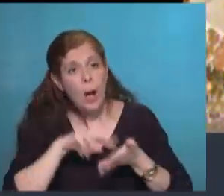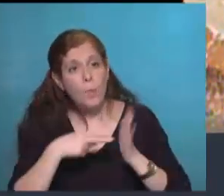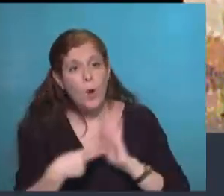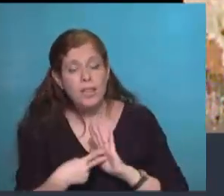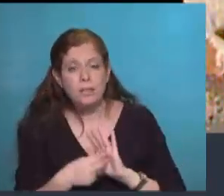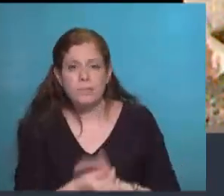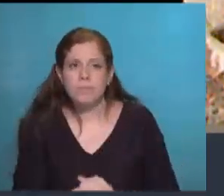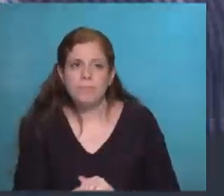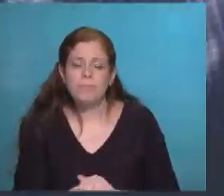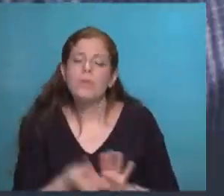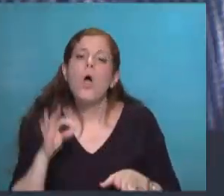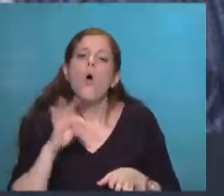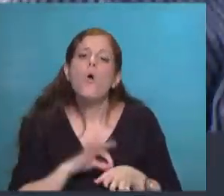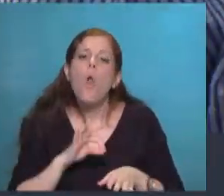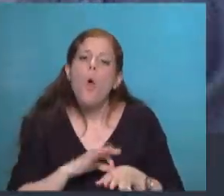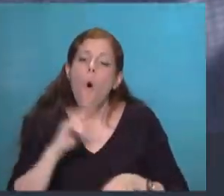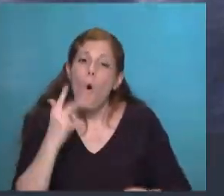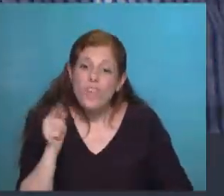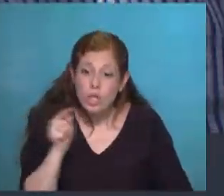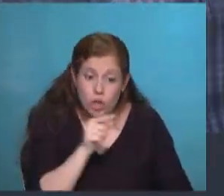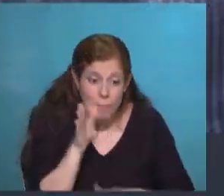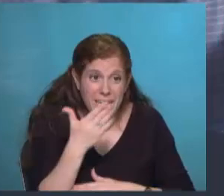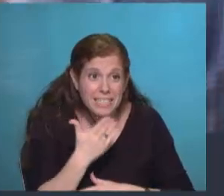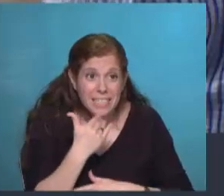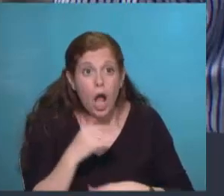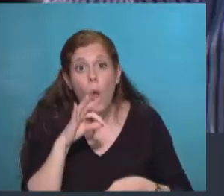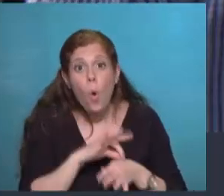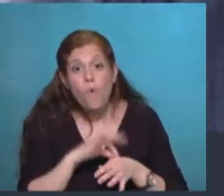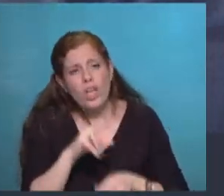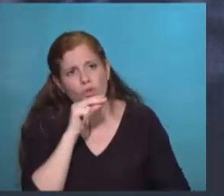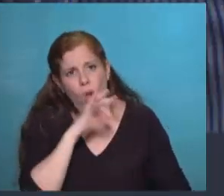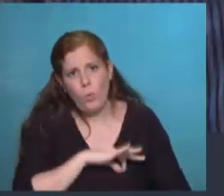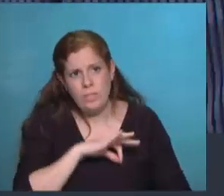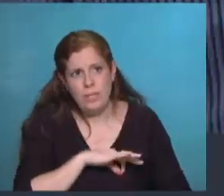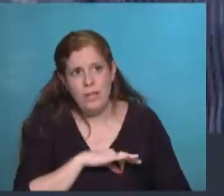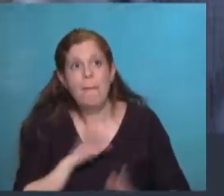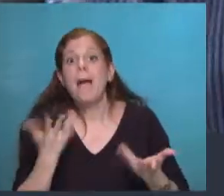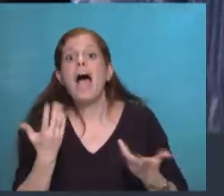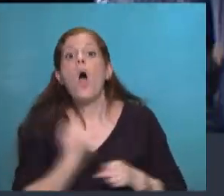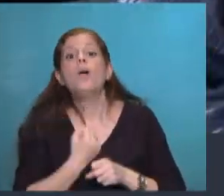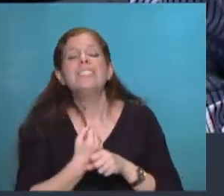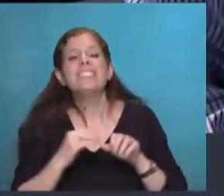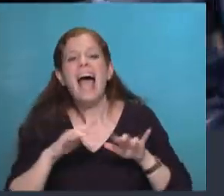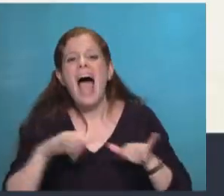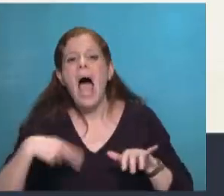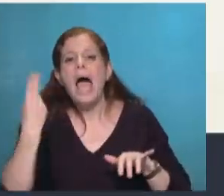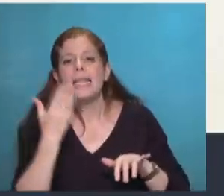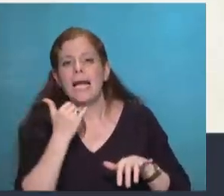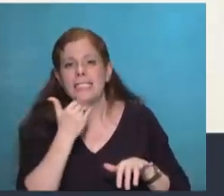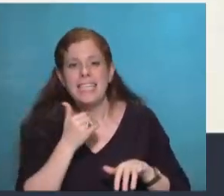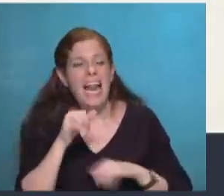רופא שלישי במדינת ישראל הוא רופא דובר רוסית. מה היה עושה ההייטק הישראלי? האקדמיה.